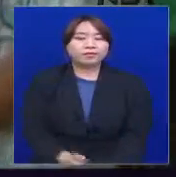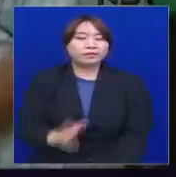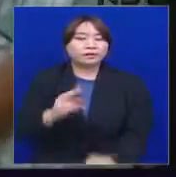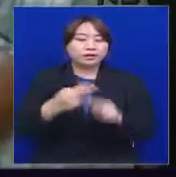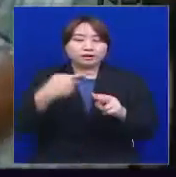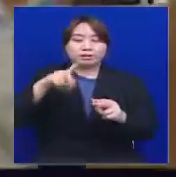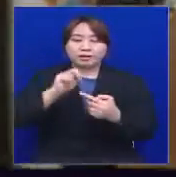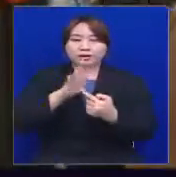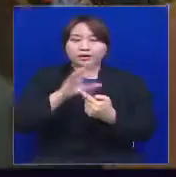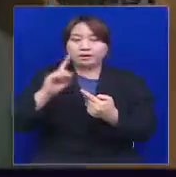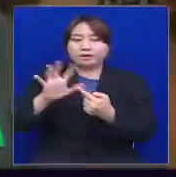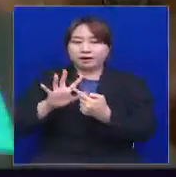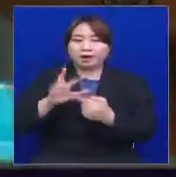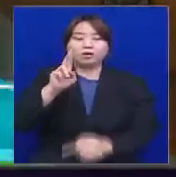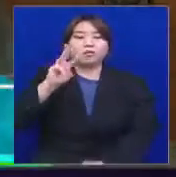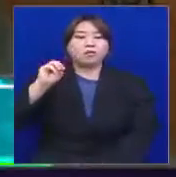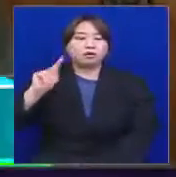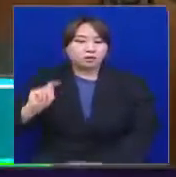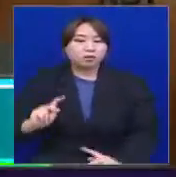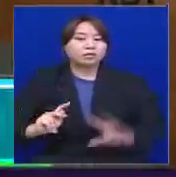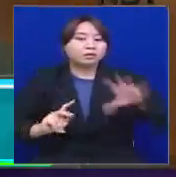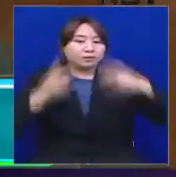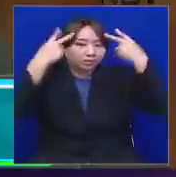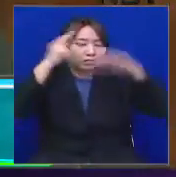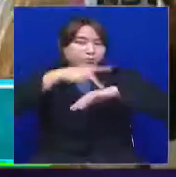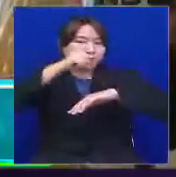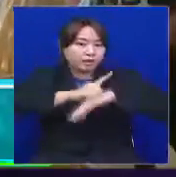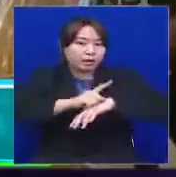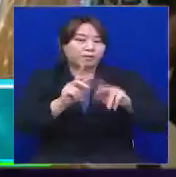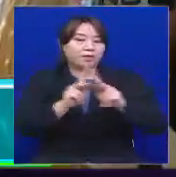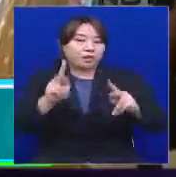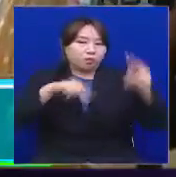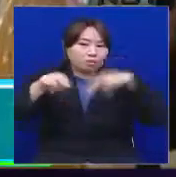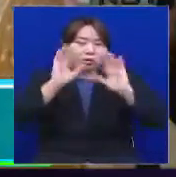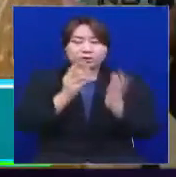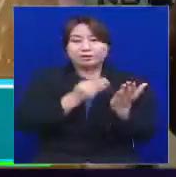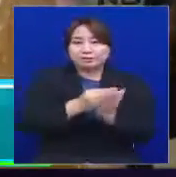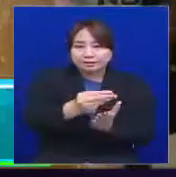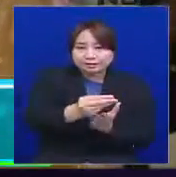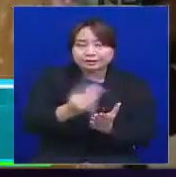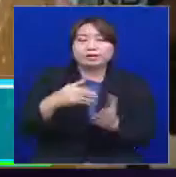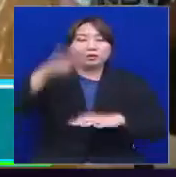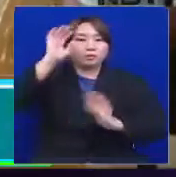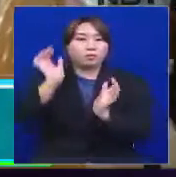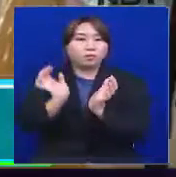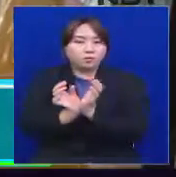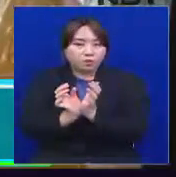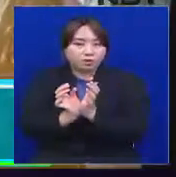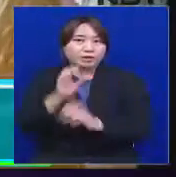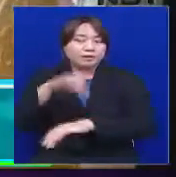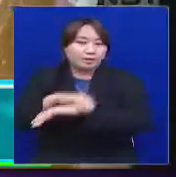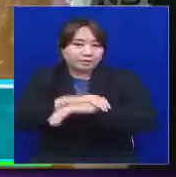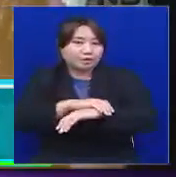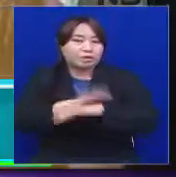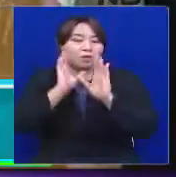ปณดาดิสกุลรัฐมนตรีประจำสำนักนายกรัฐมนตรีฐานะประธานกรรมการคุ้มครองผู้บริโภคพร้อมด้วยตำรวจกองบังคับการปราบปราม